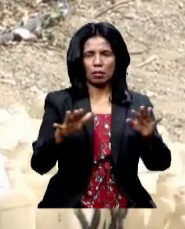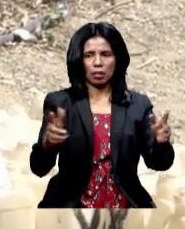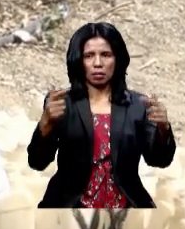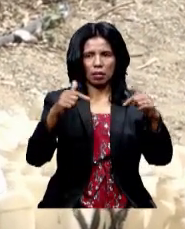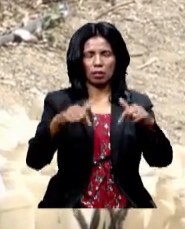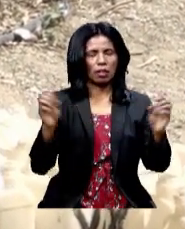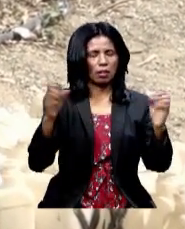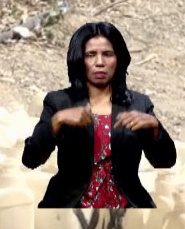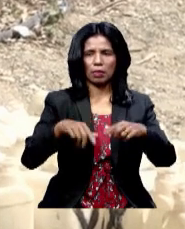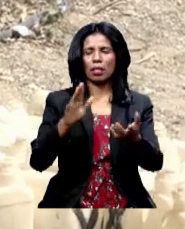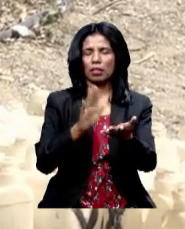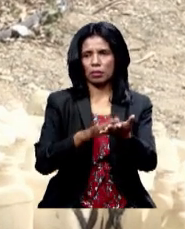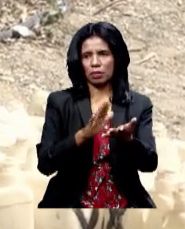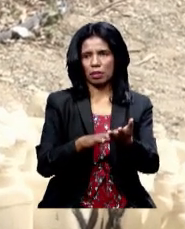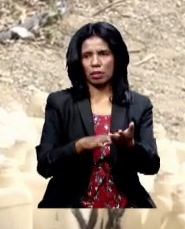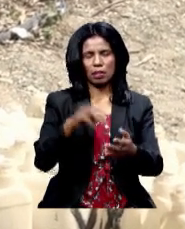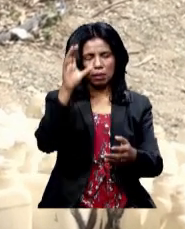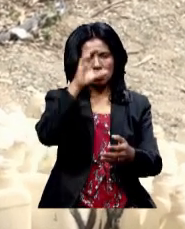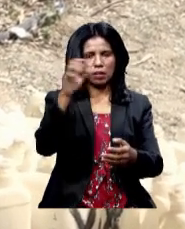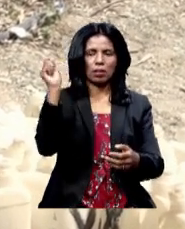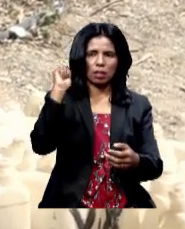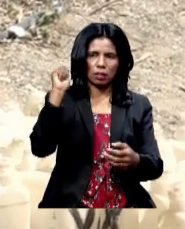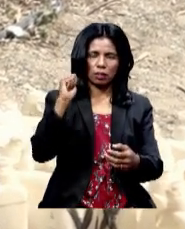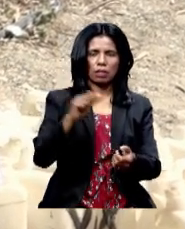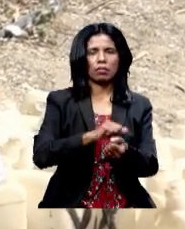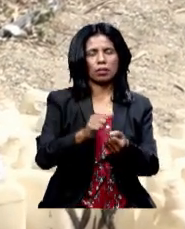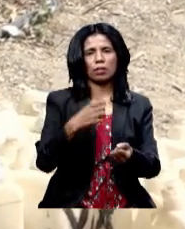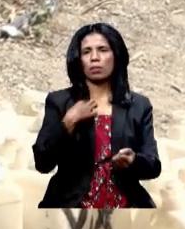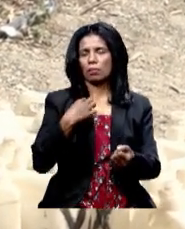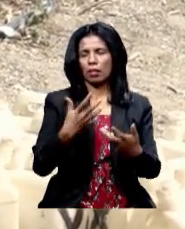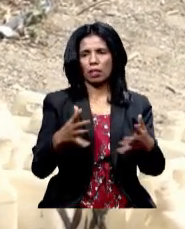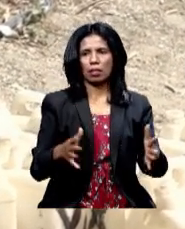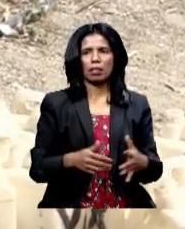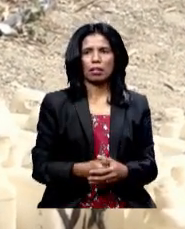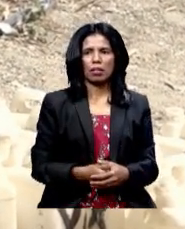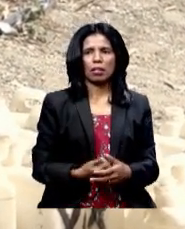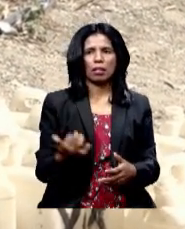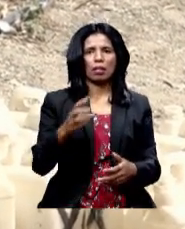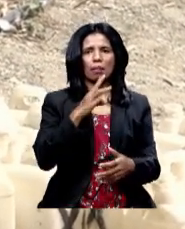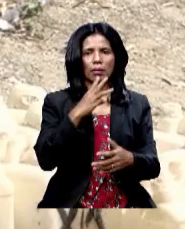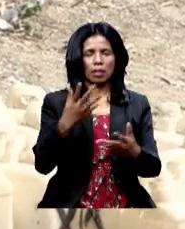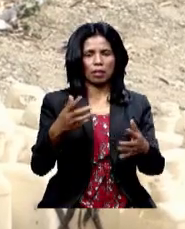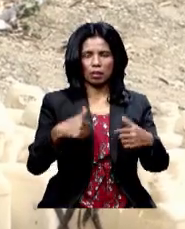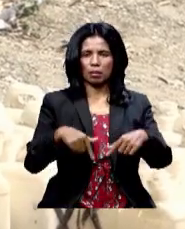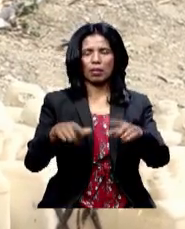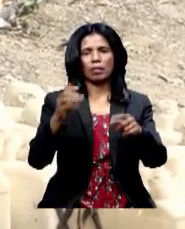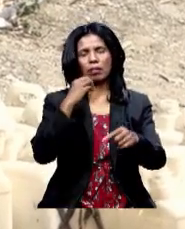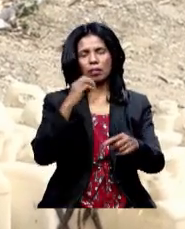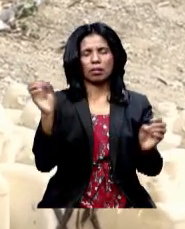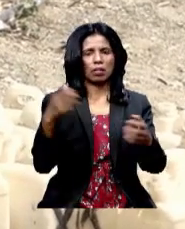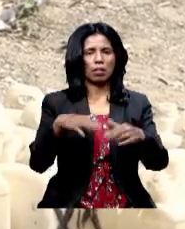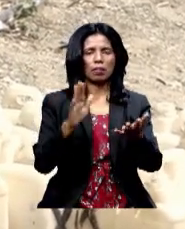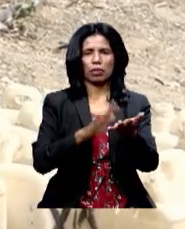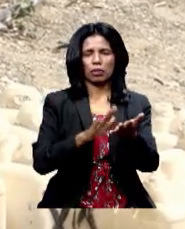laba sekolah. Tama babuka be atu hari satu fase Eropa. Daruma sira bela iya sira fila, daruma sekolah mau sira